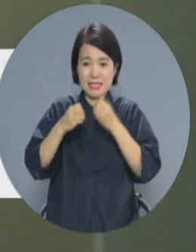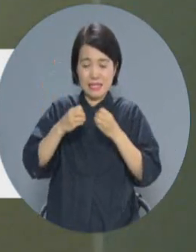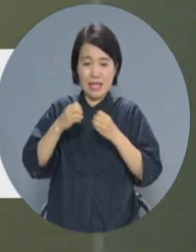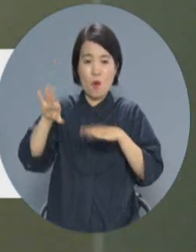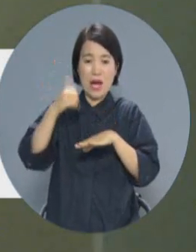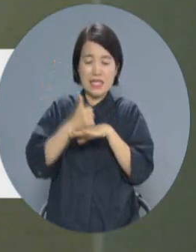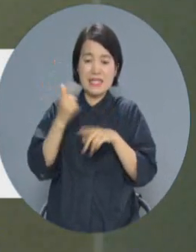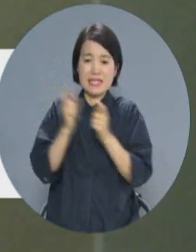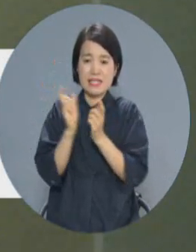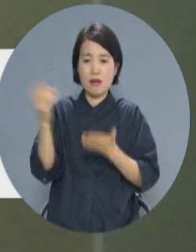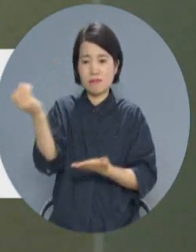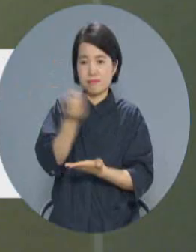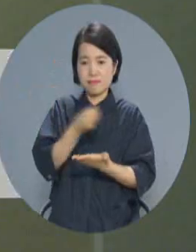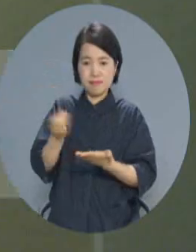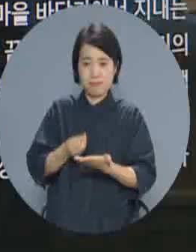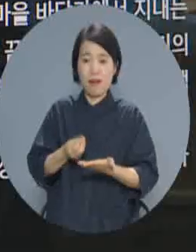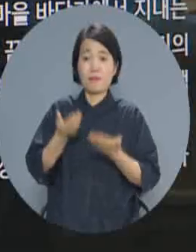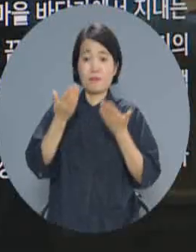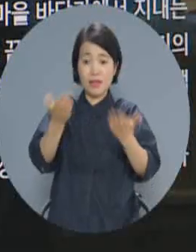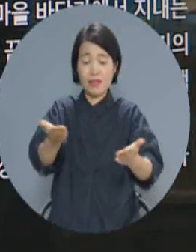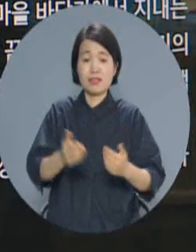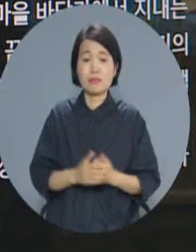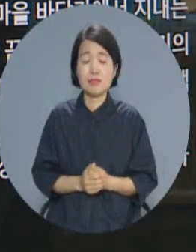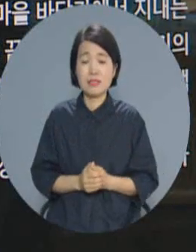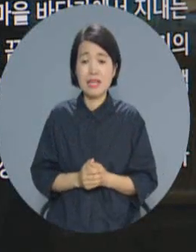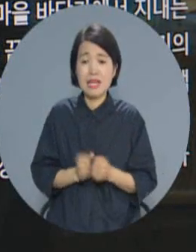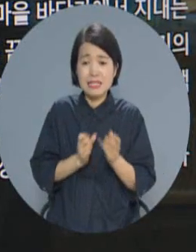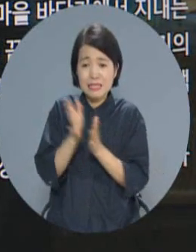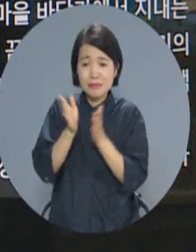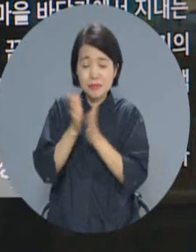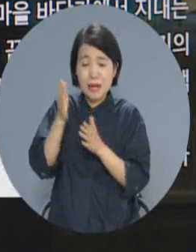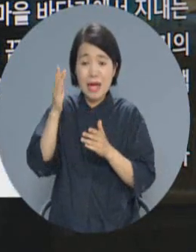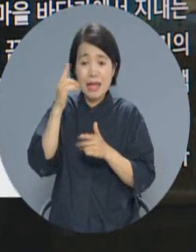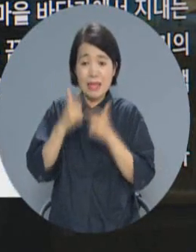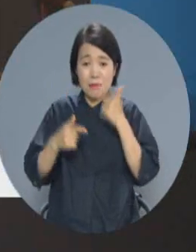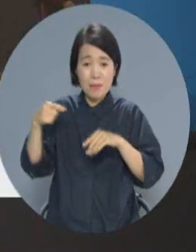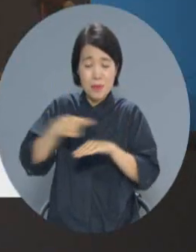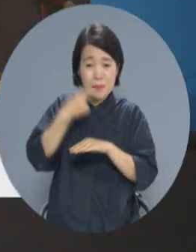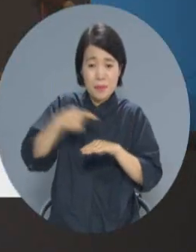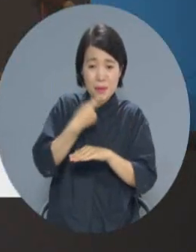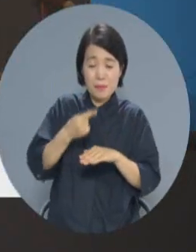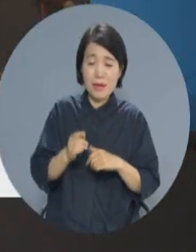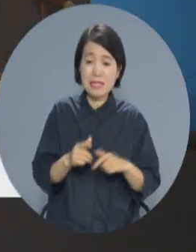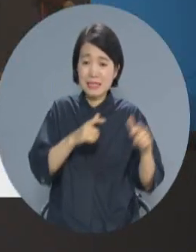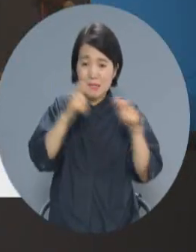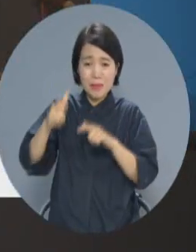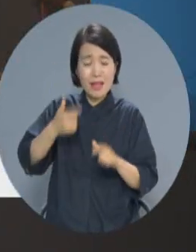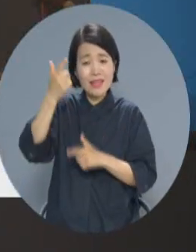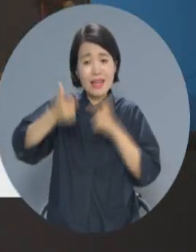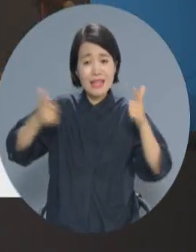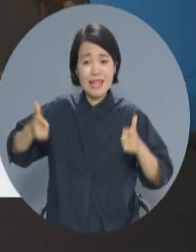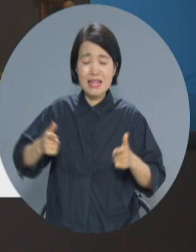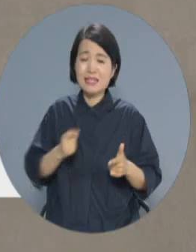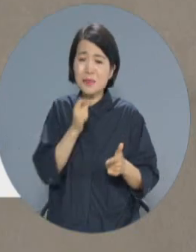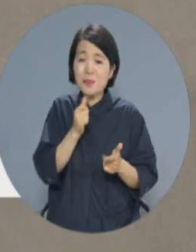직접 심플로 써주셨습니다. 지푸로 엮거나 나무를 깎아 만든 지역별로 각기 다른